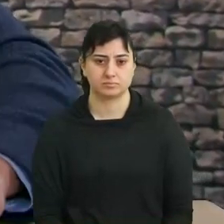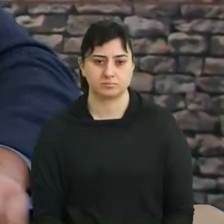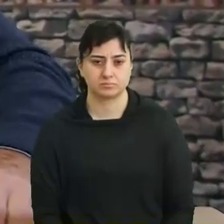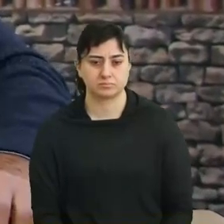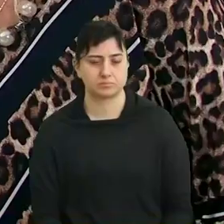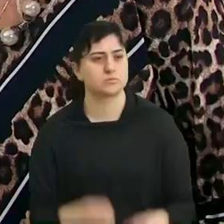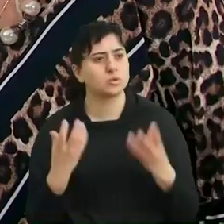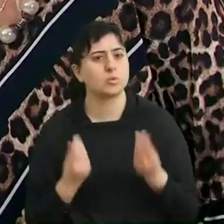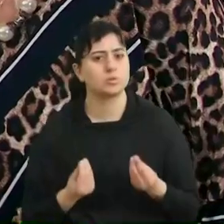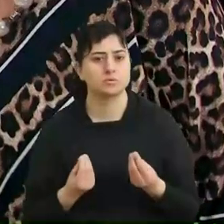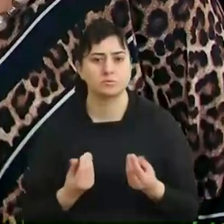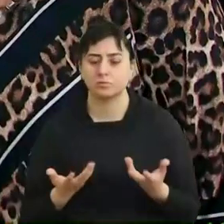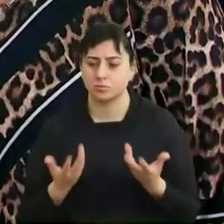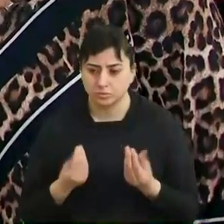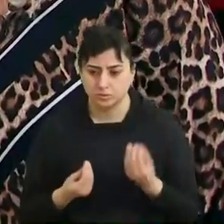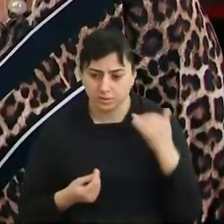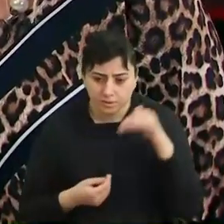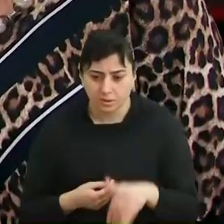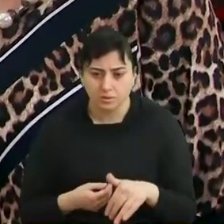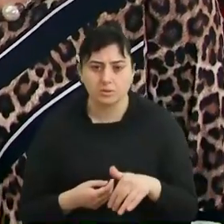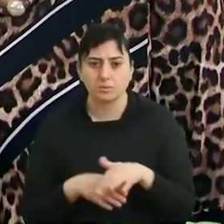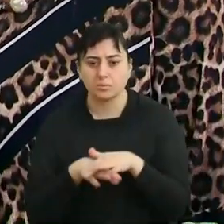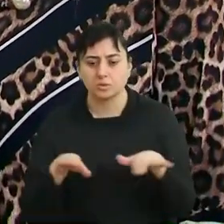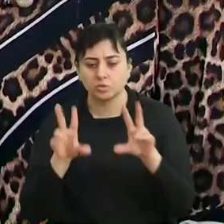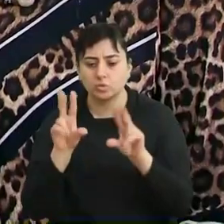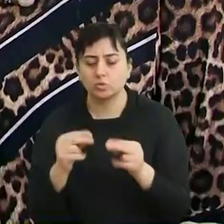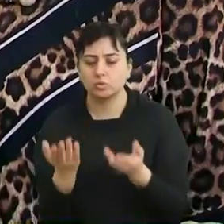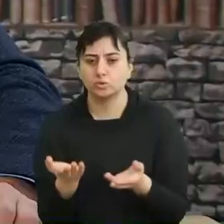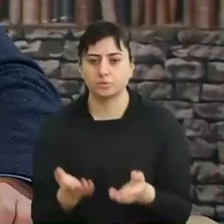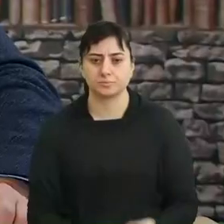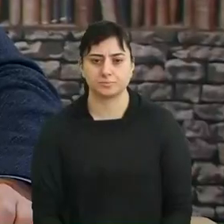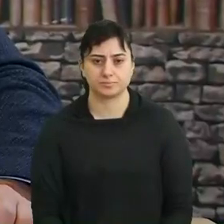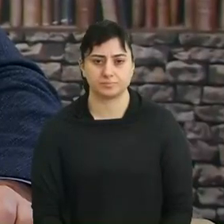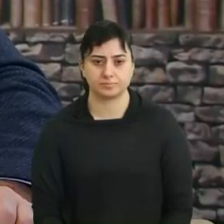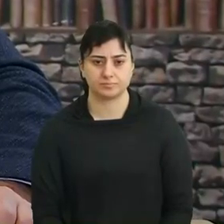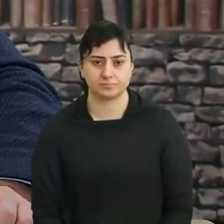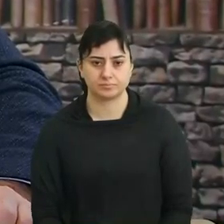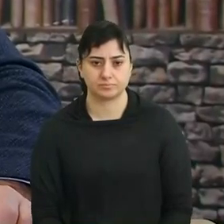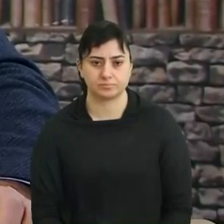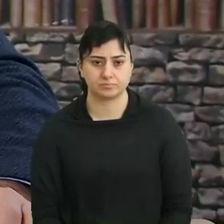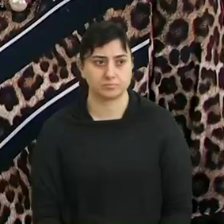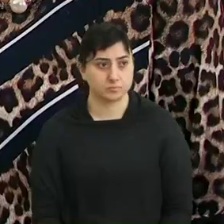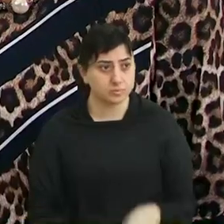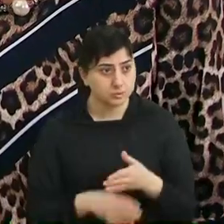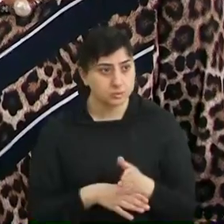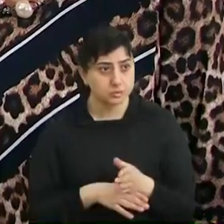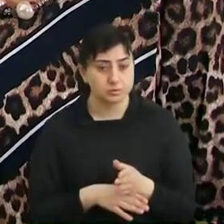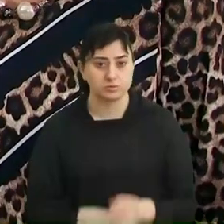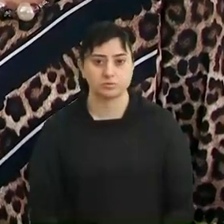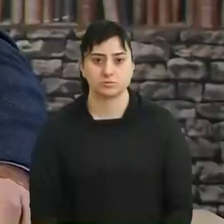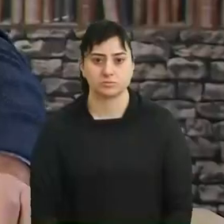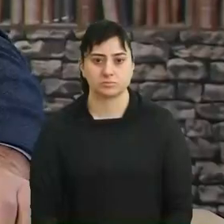ne oluyor burada? Ne olacak oğlum, geldik masanın üzerinde uyuyakalmışsın. Hadi ya.